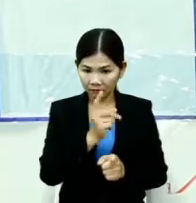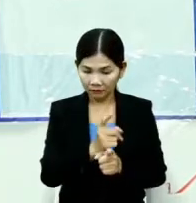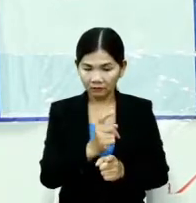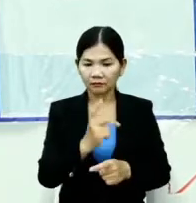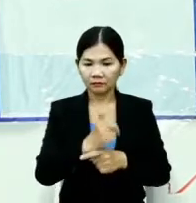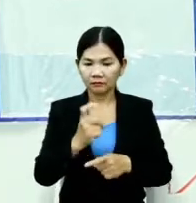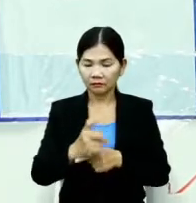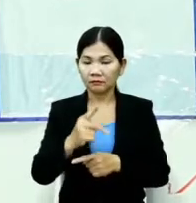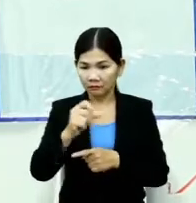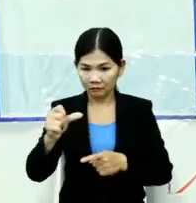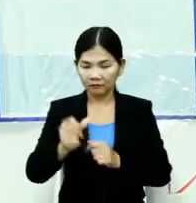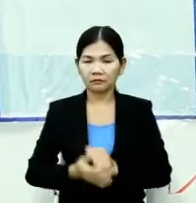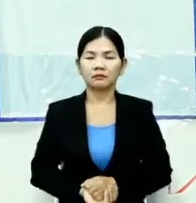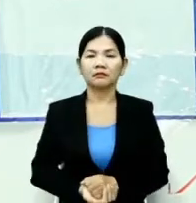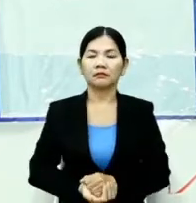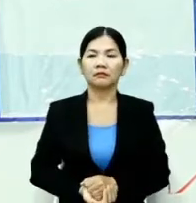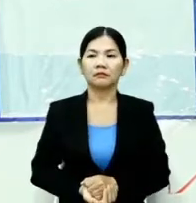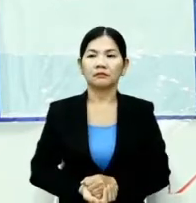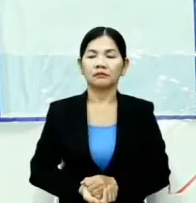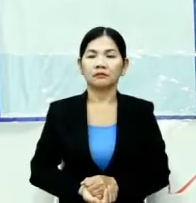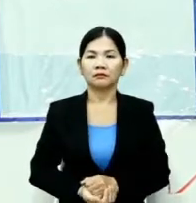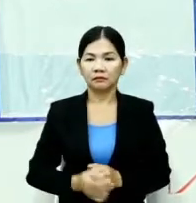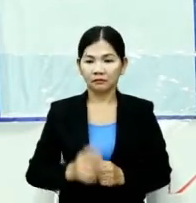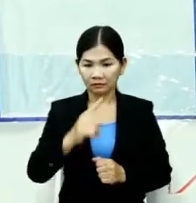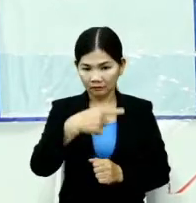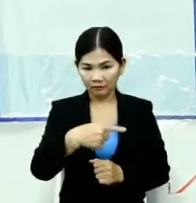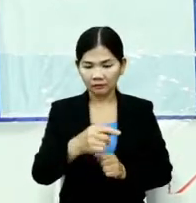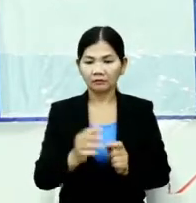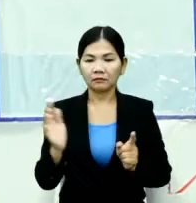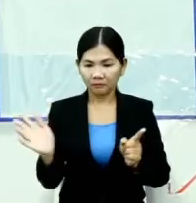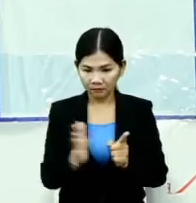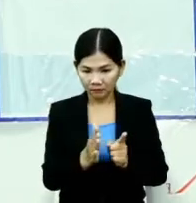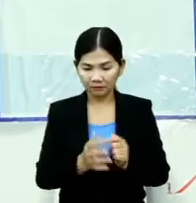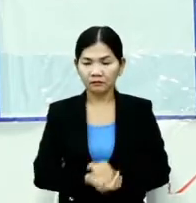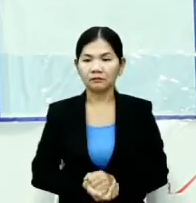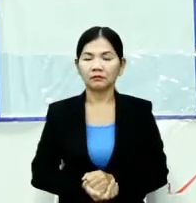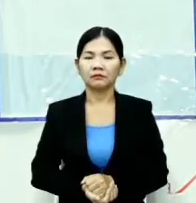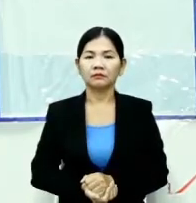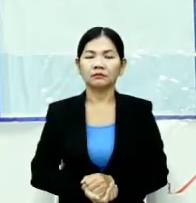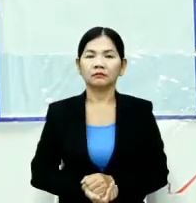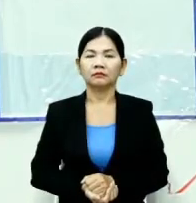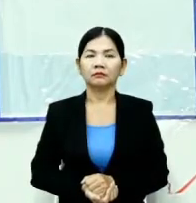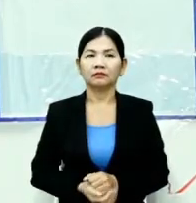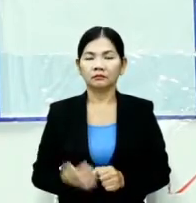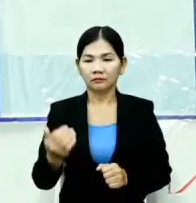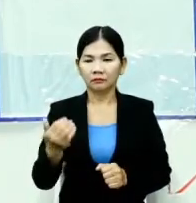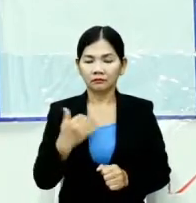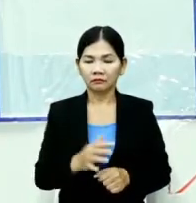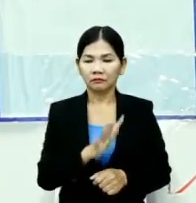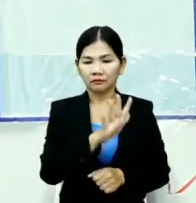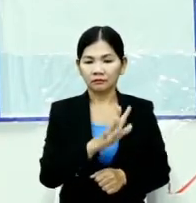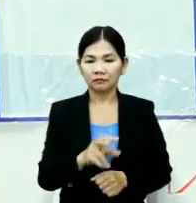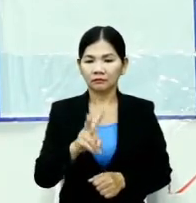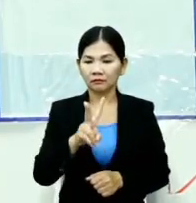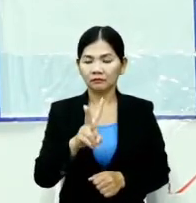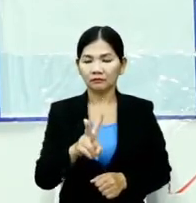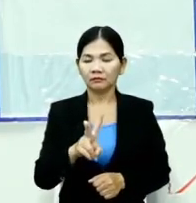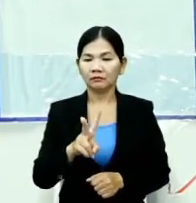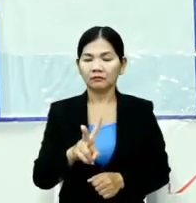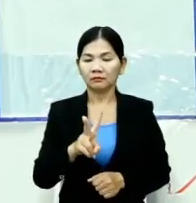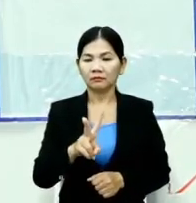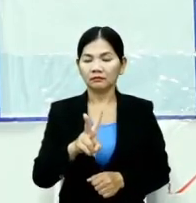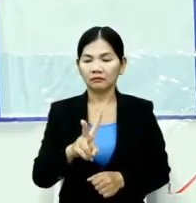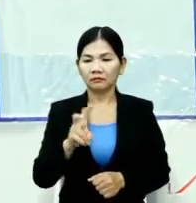យនេះចាអញ្ចឹងដើម្បីដឹងថាខ្ទង់ពាន់នេះបង្កត់ឡើងឬមិនឡើងយើងមើលខាងនេះណាកូនណាចាអញ្ចឹង5200បង្កត់ចុះ